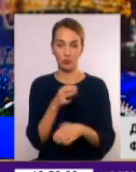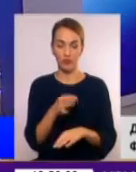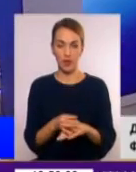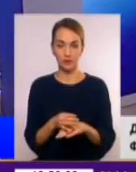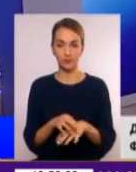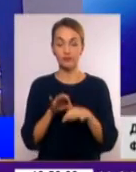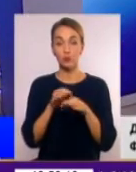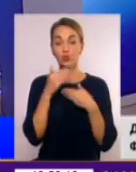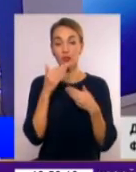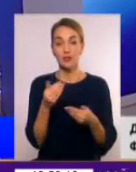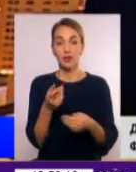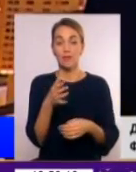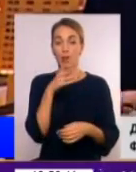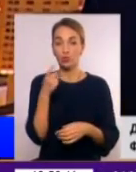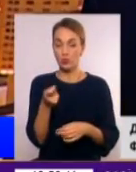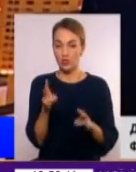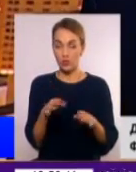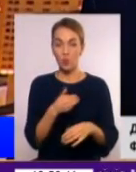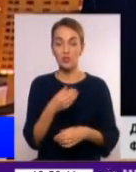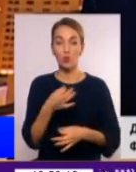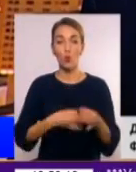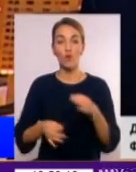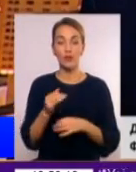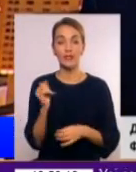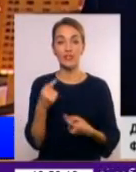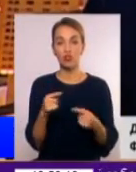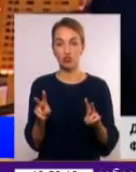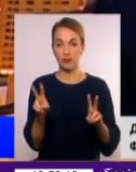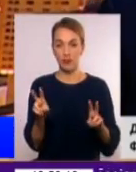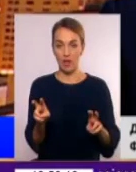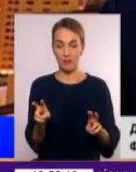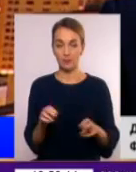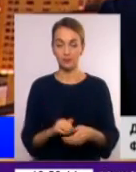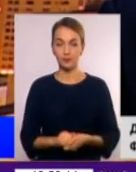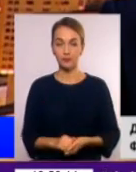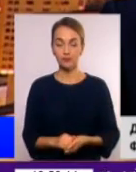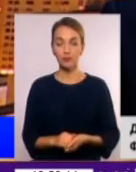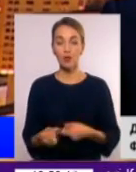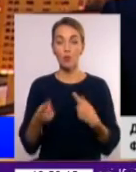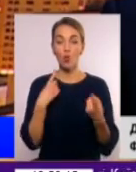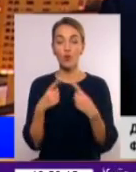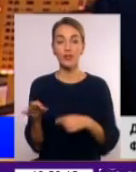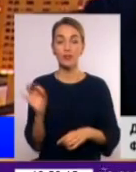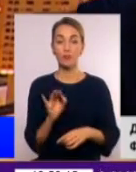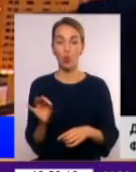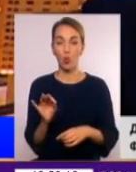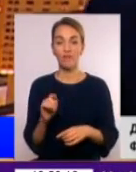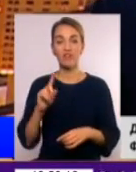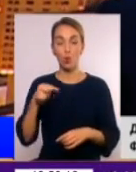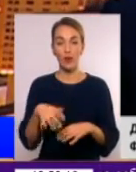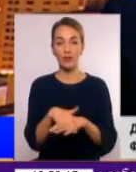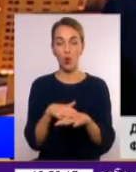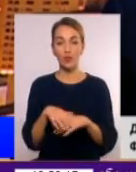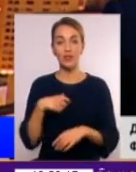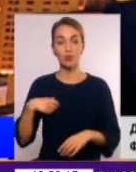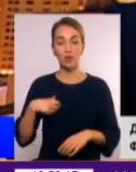не так багато часу залишається, але хотілося б обговорити ще інші теми. Поговорити про вимоги народних